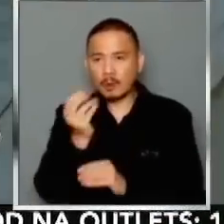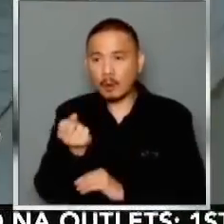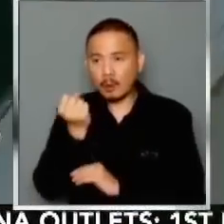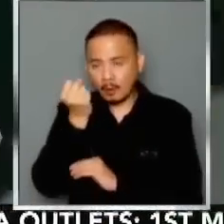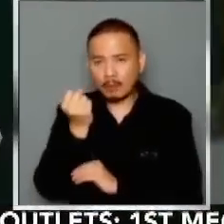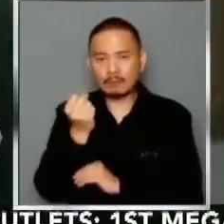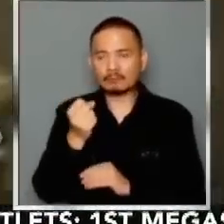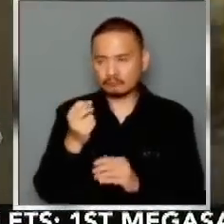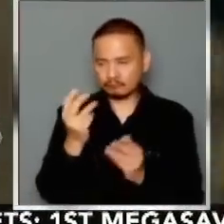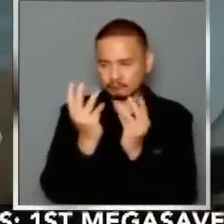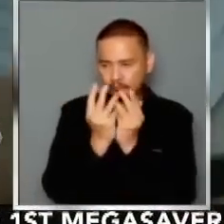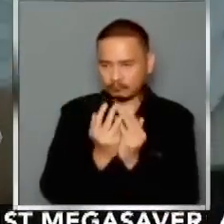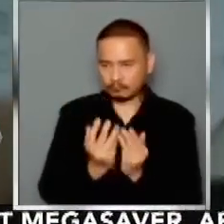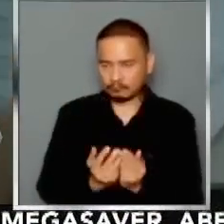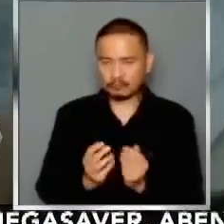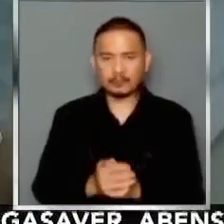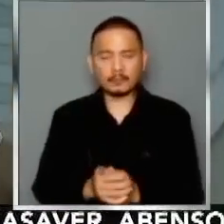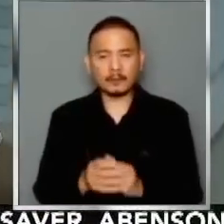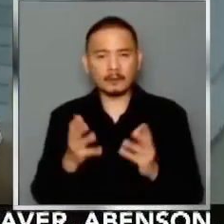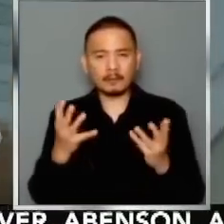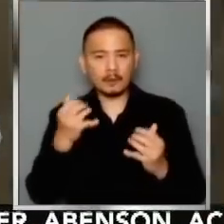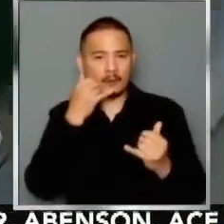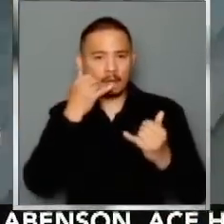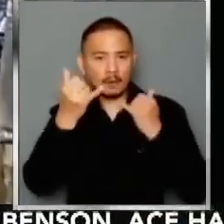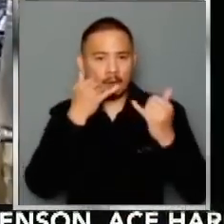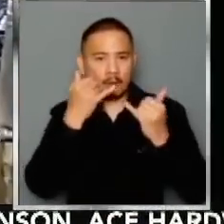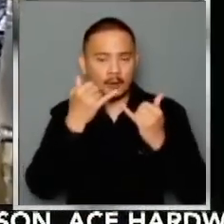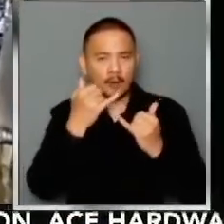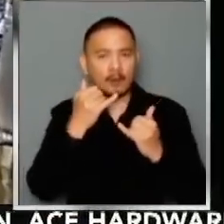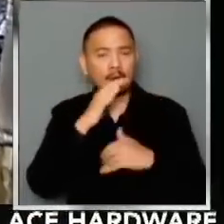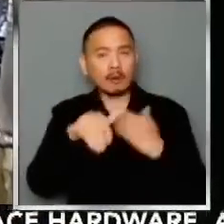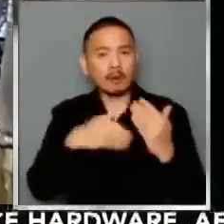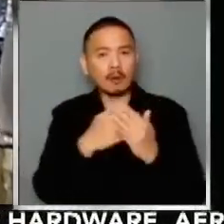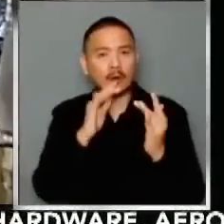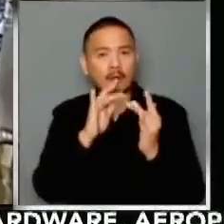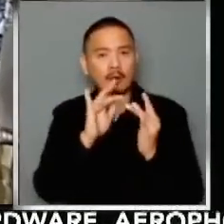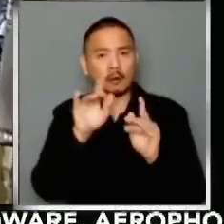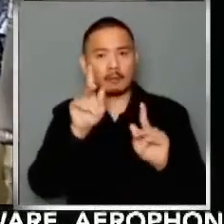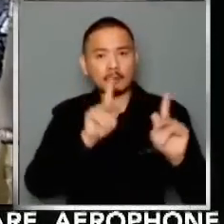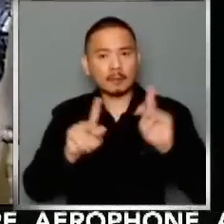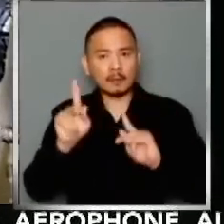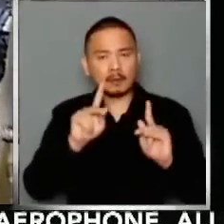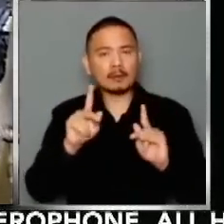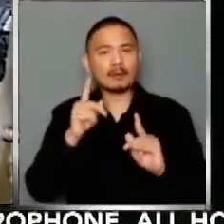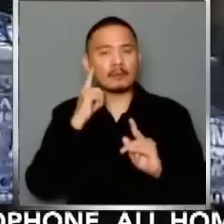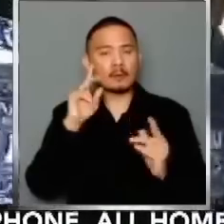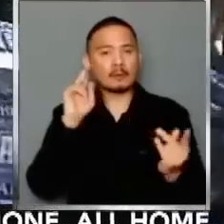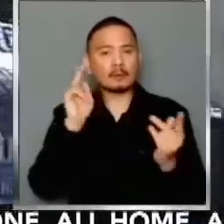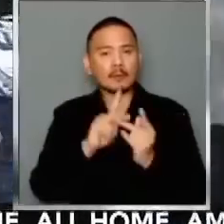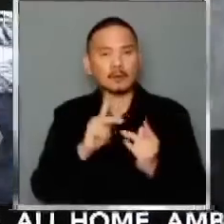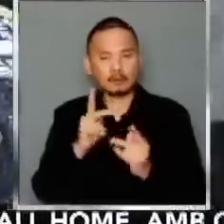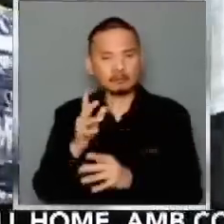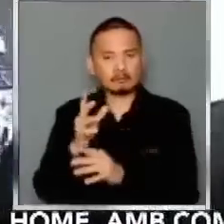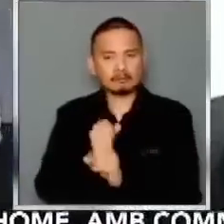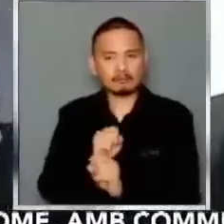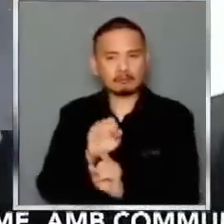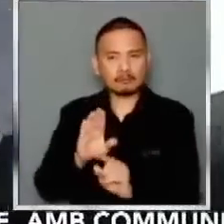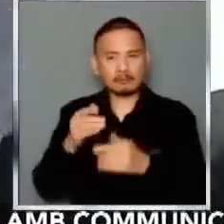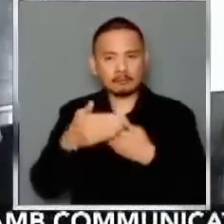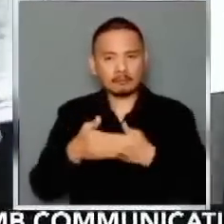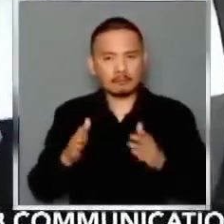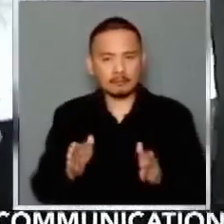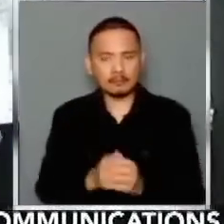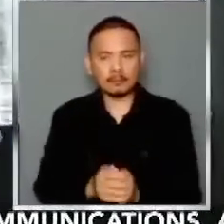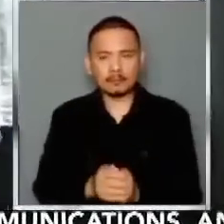tinawagan na ng mga taga booc ang mga may contact person na tatanggap ng mga balikbayan boxes at ipinost sa social